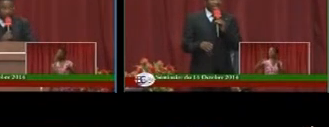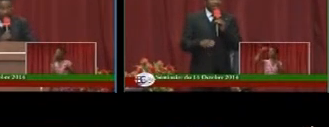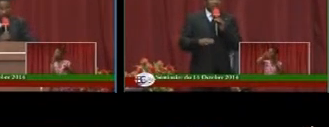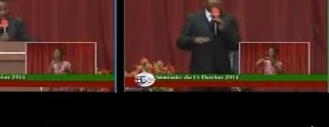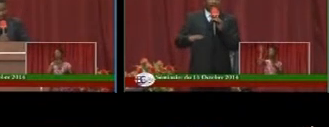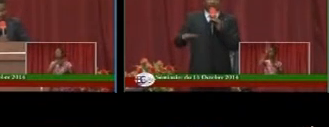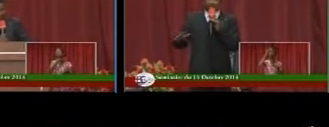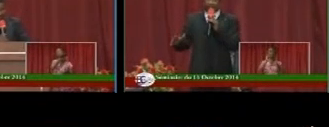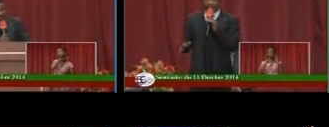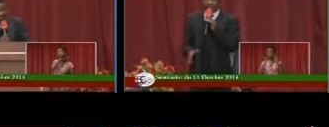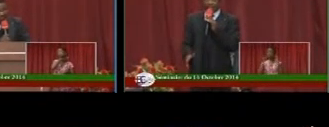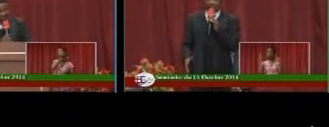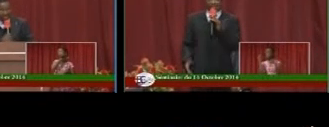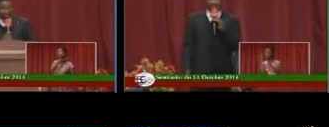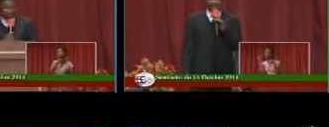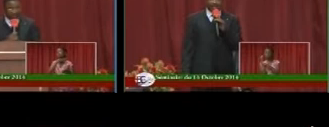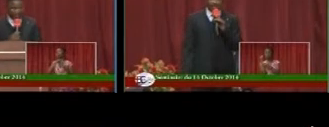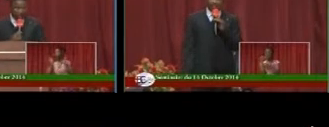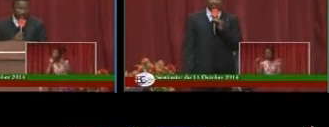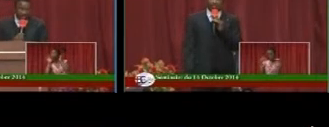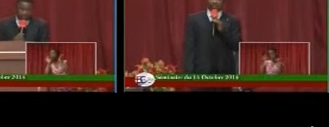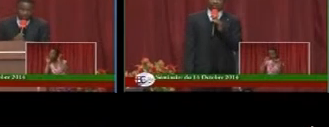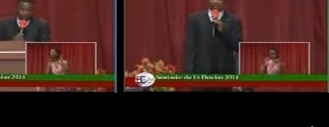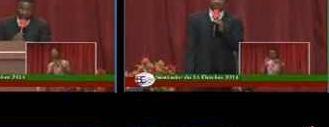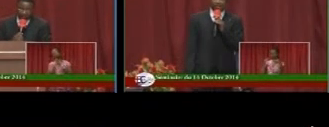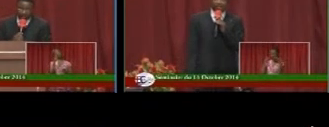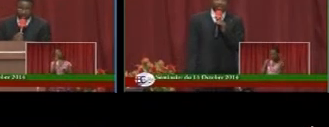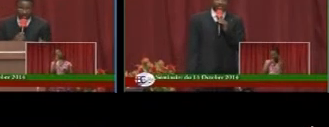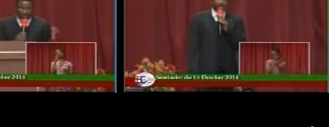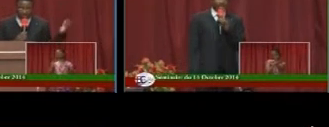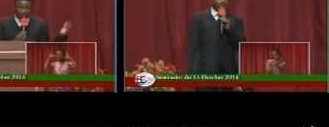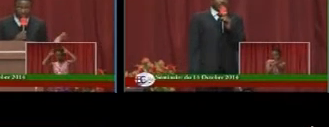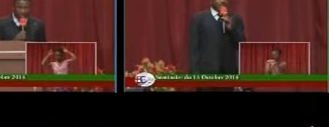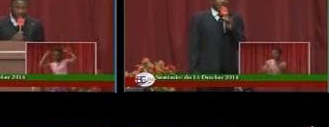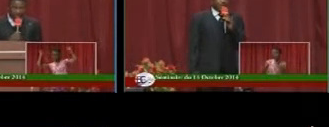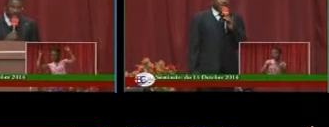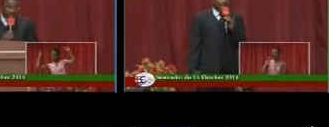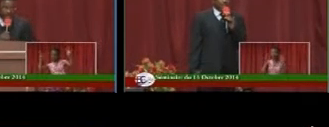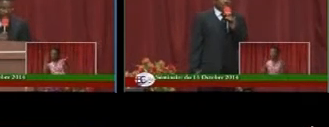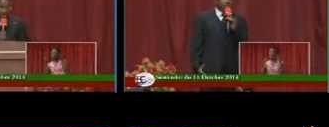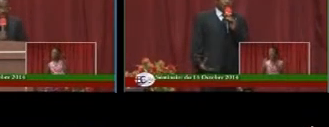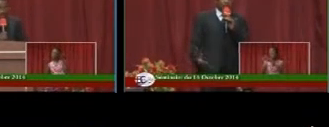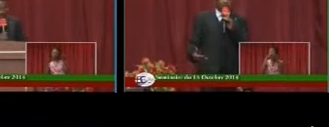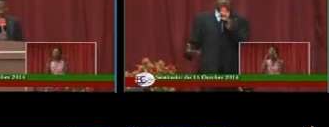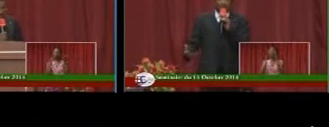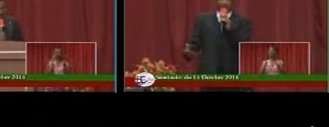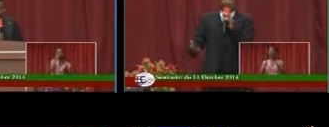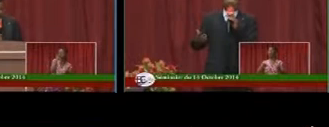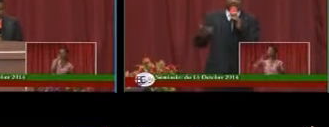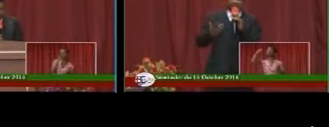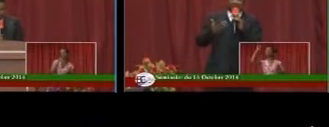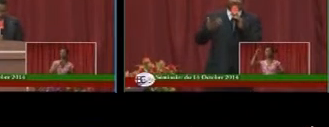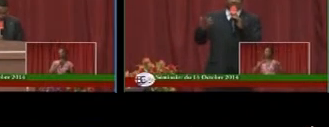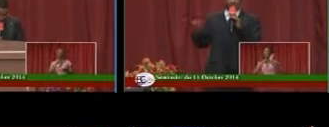avec l'espérance qu'elle aussi sera affranchie de la servitude de la corruption